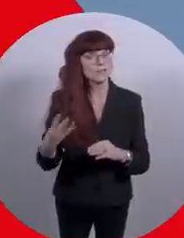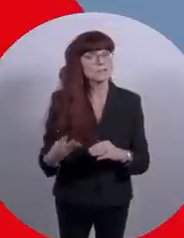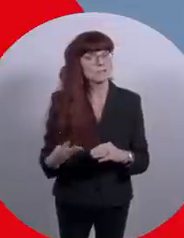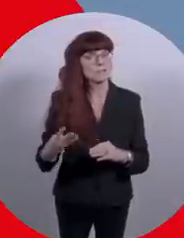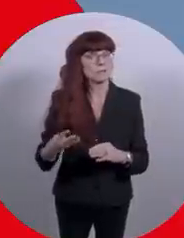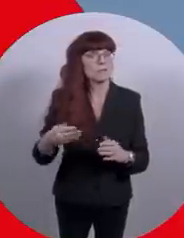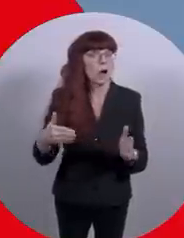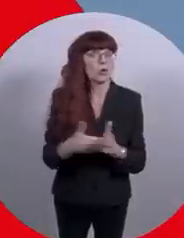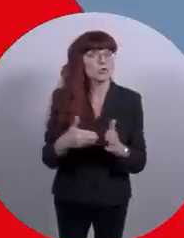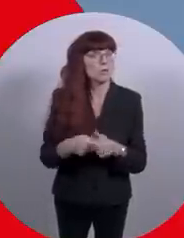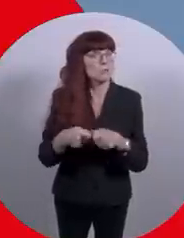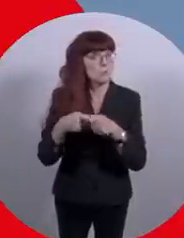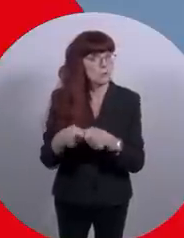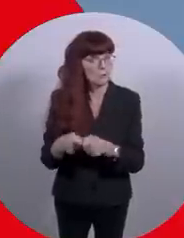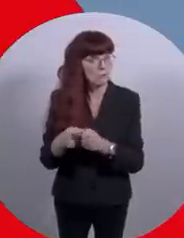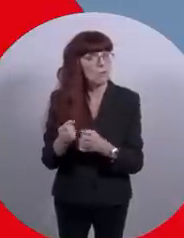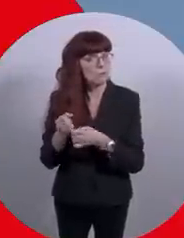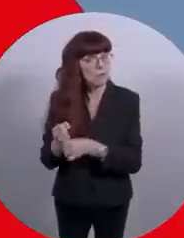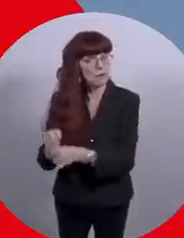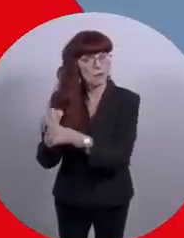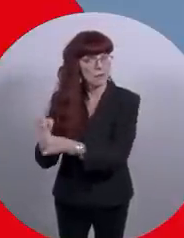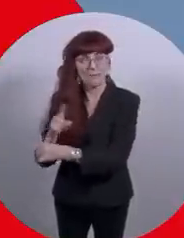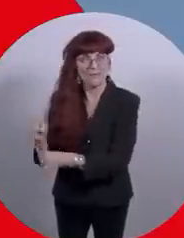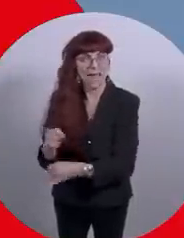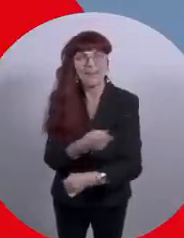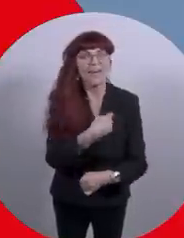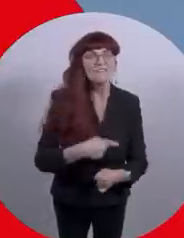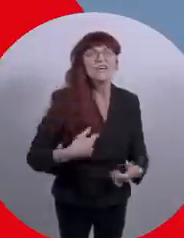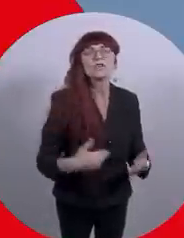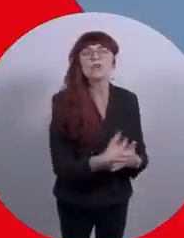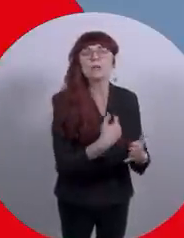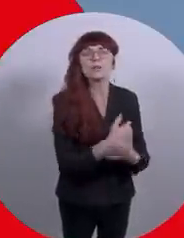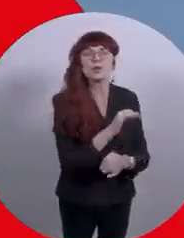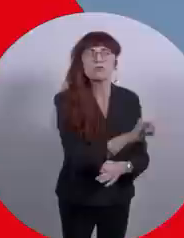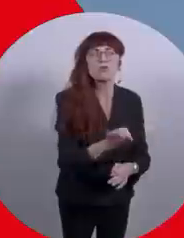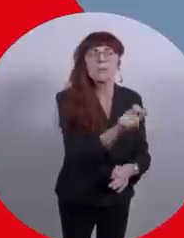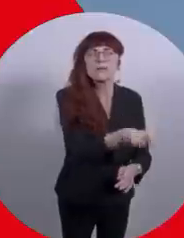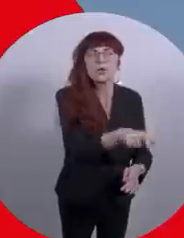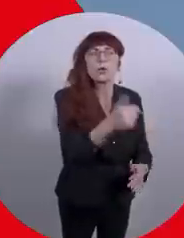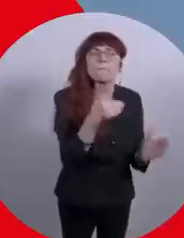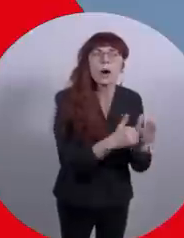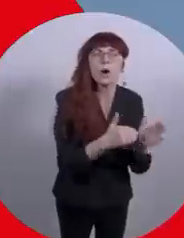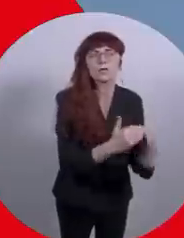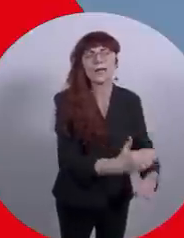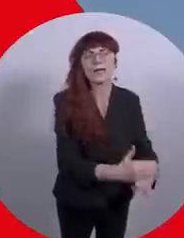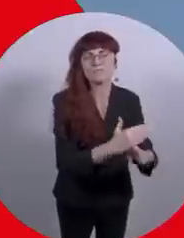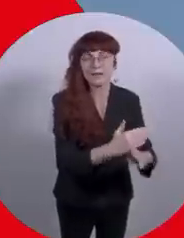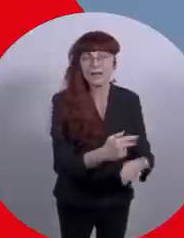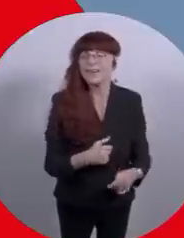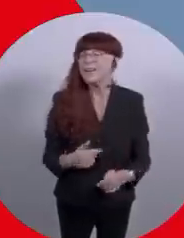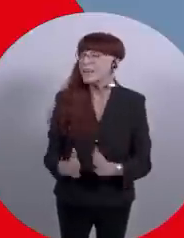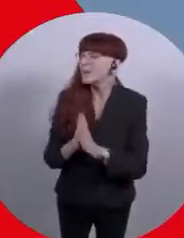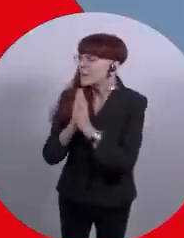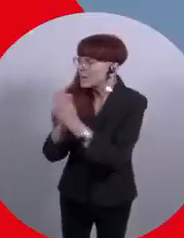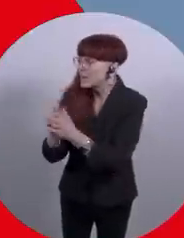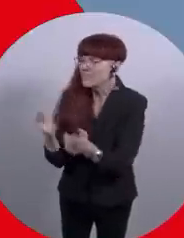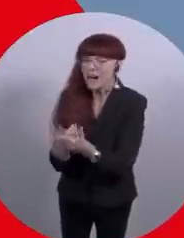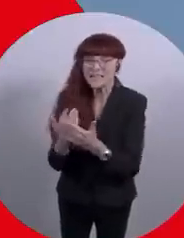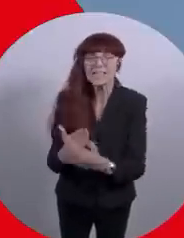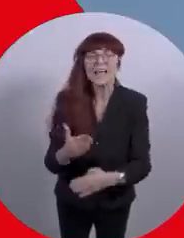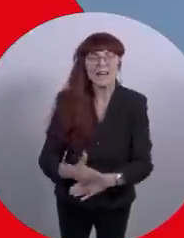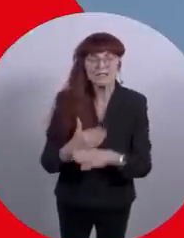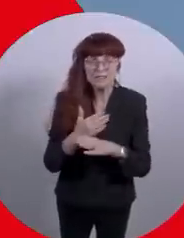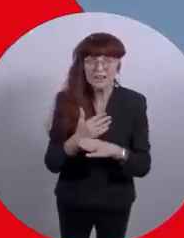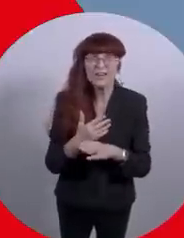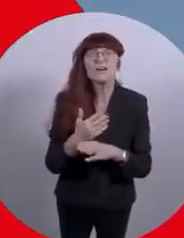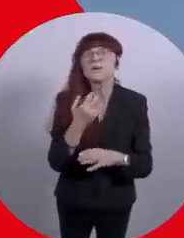sondern genau für die die jetzt erhöhe brauchen und wann er um die Hilfe appelliere dann rede jetzt von 350.000 Kindern in